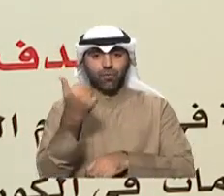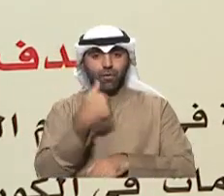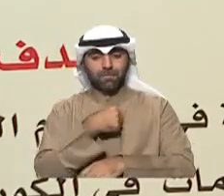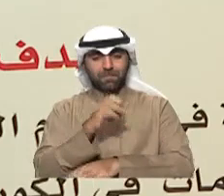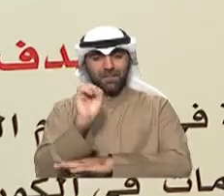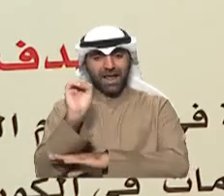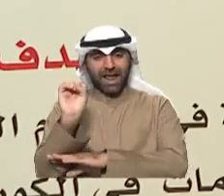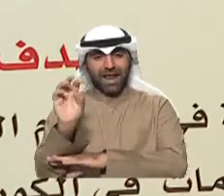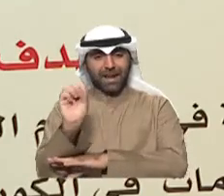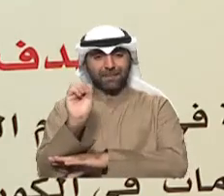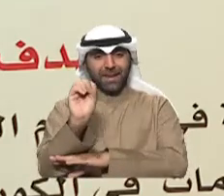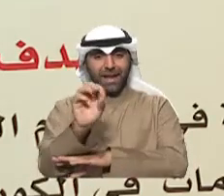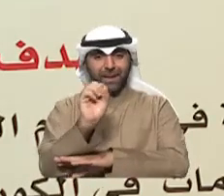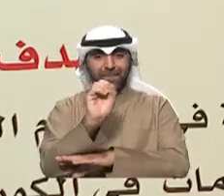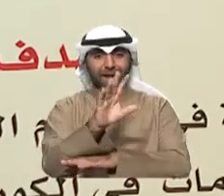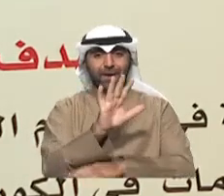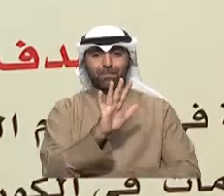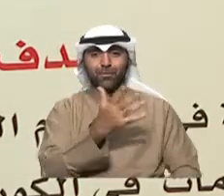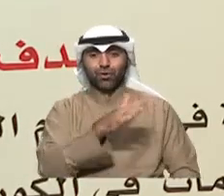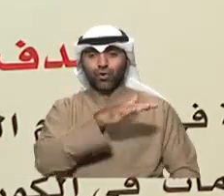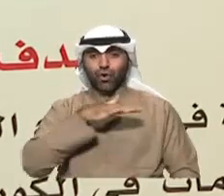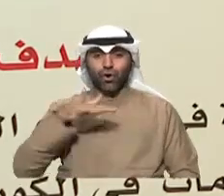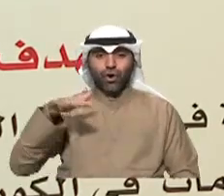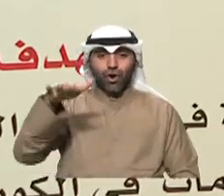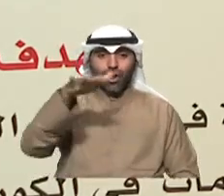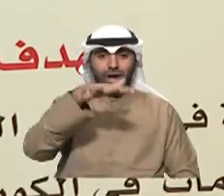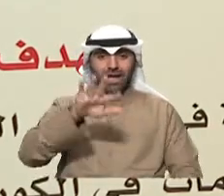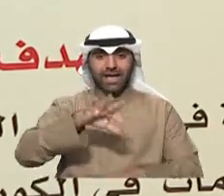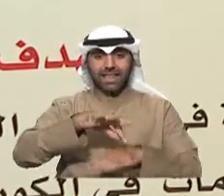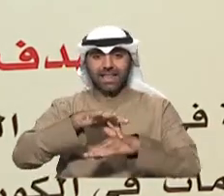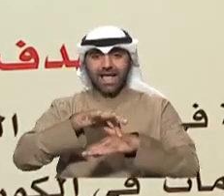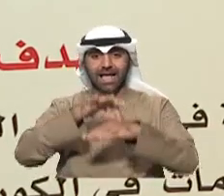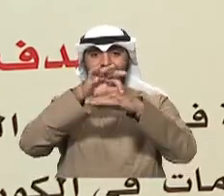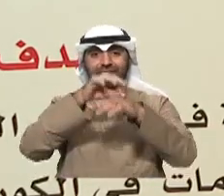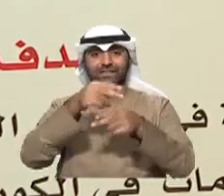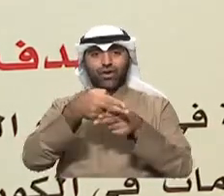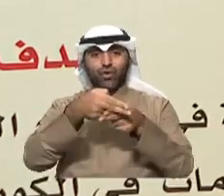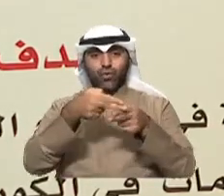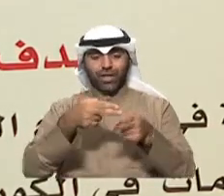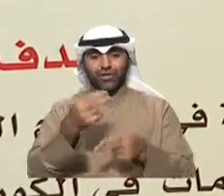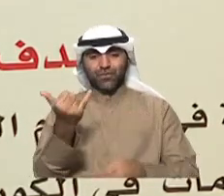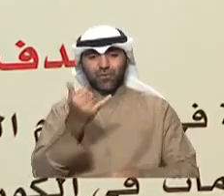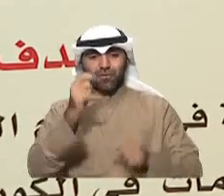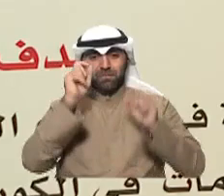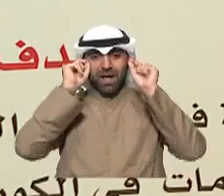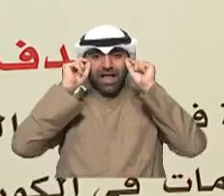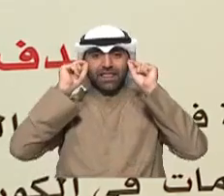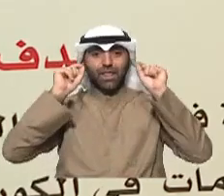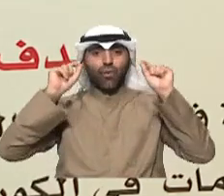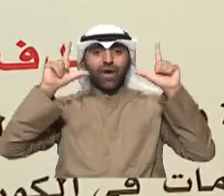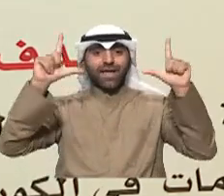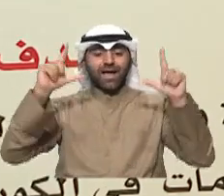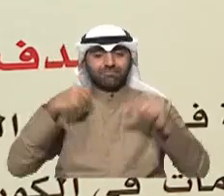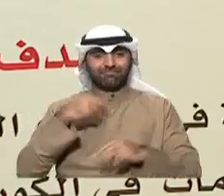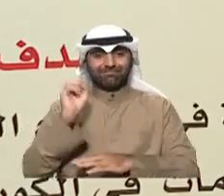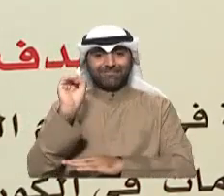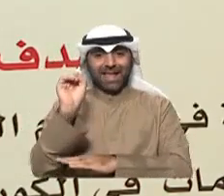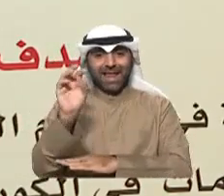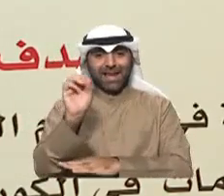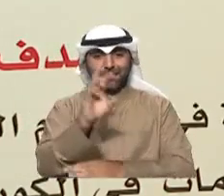في اليوم بعض خلينا نقول المواضيع اللي كانت للأمانة